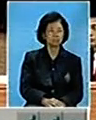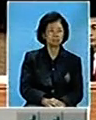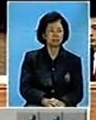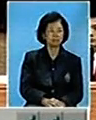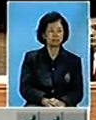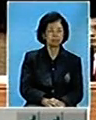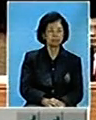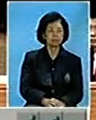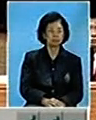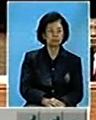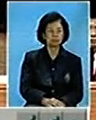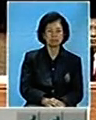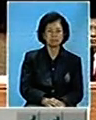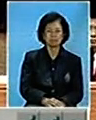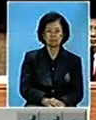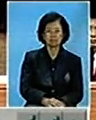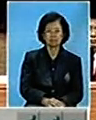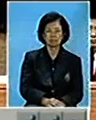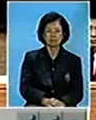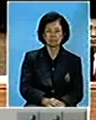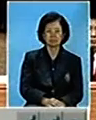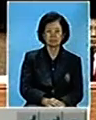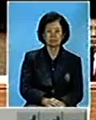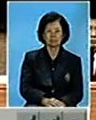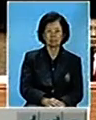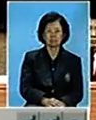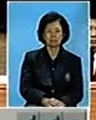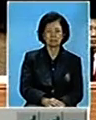คุณนั่งลงก่อนนะฟังความเห็นอยู ่ได